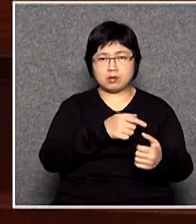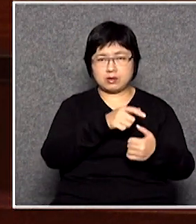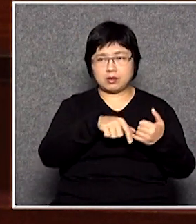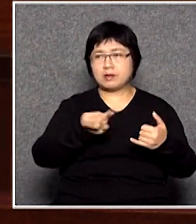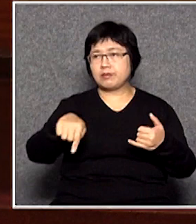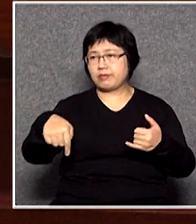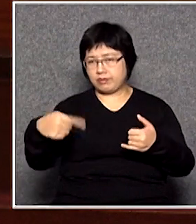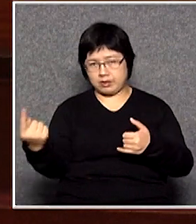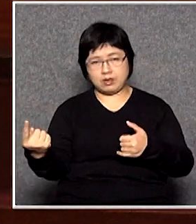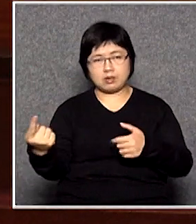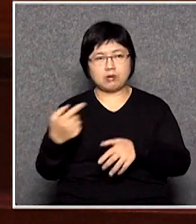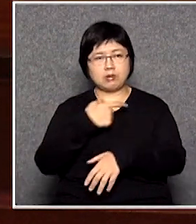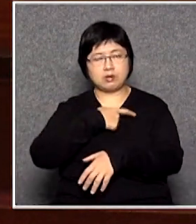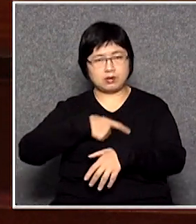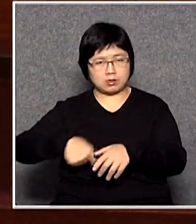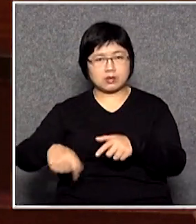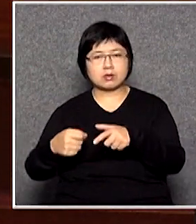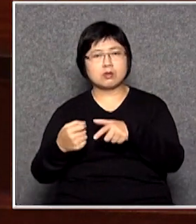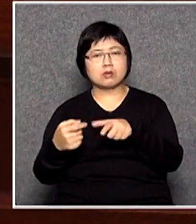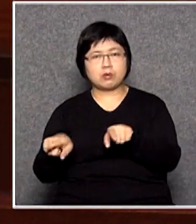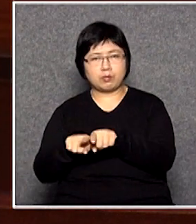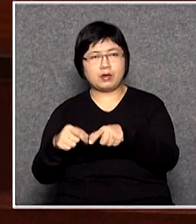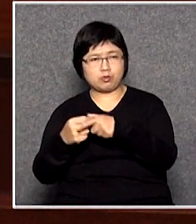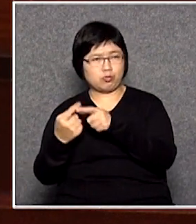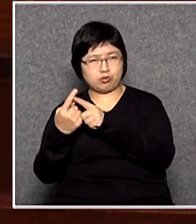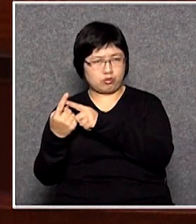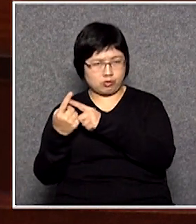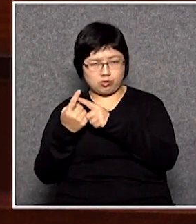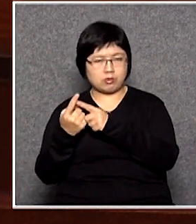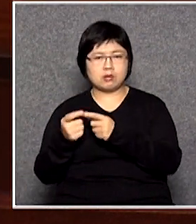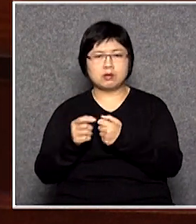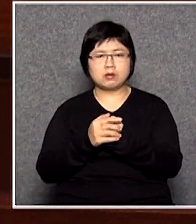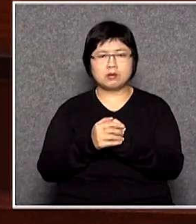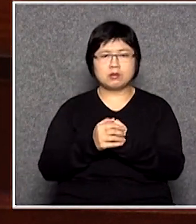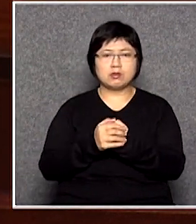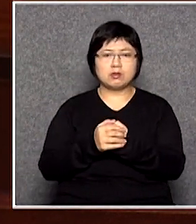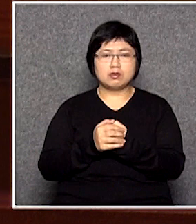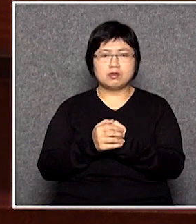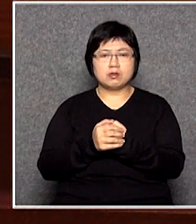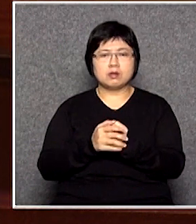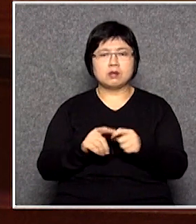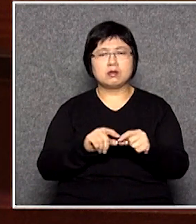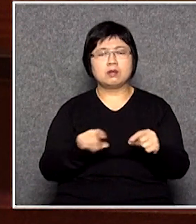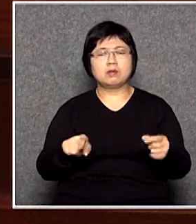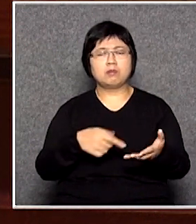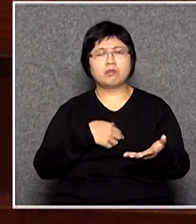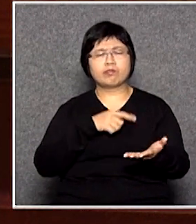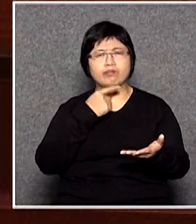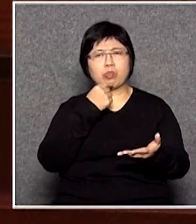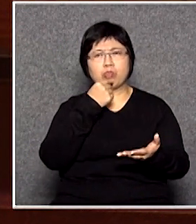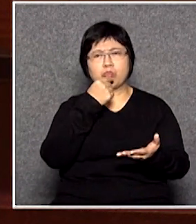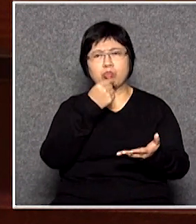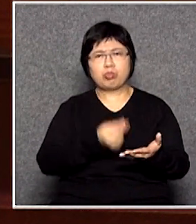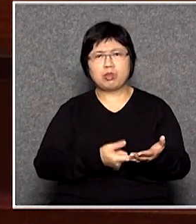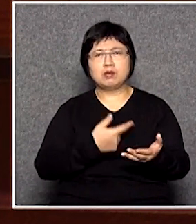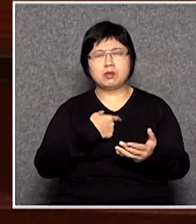其他議員和公眾， 其實呢句根本就好累贅啦，使咩確保